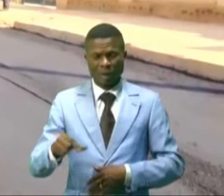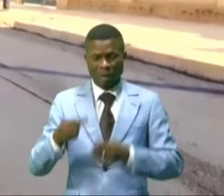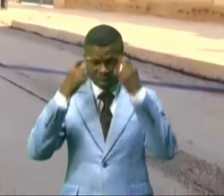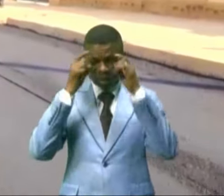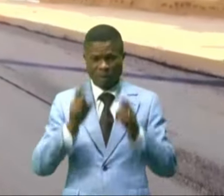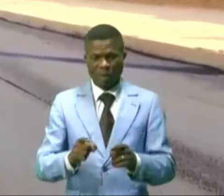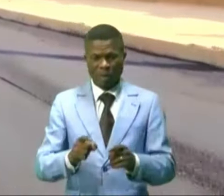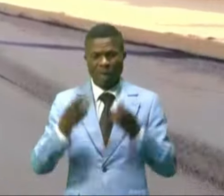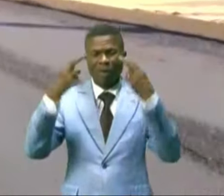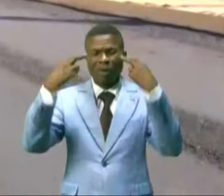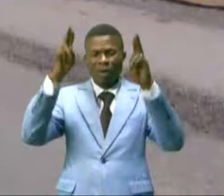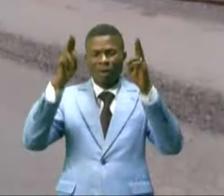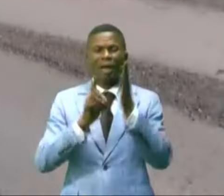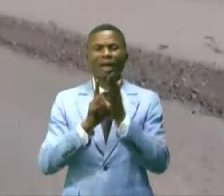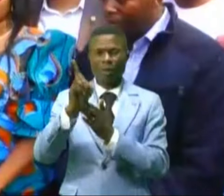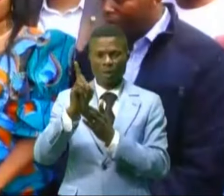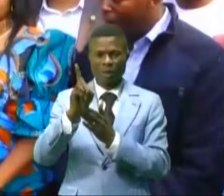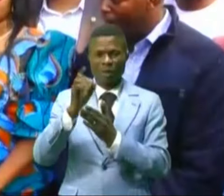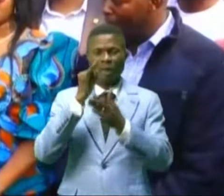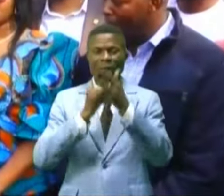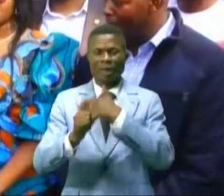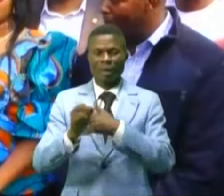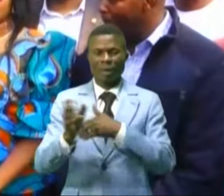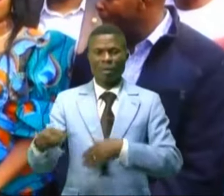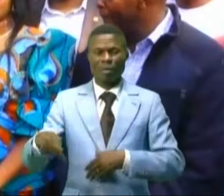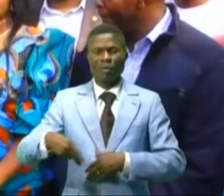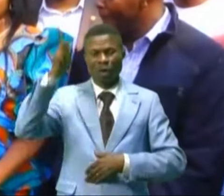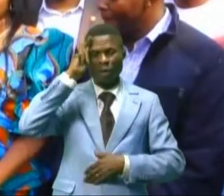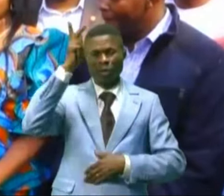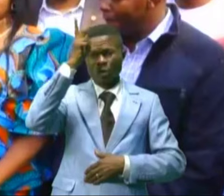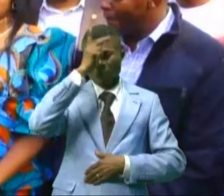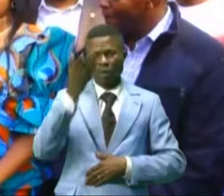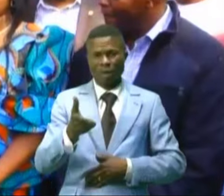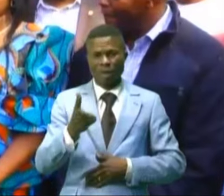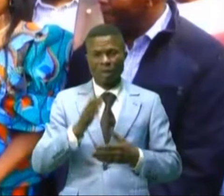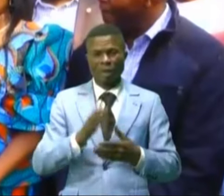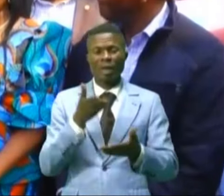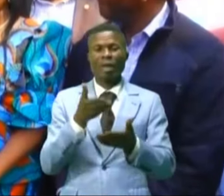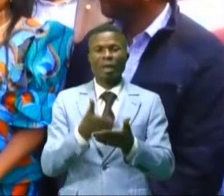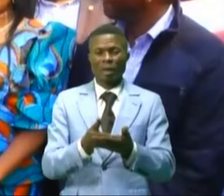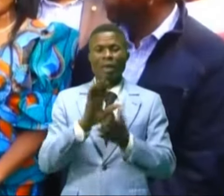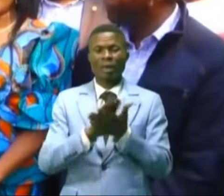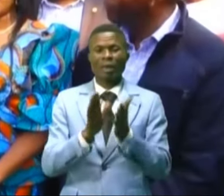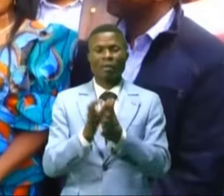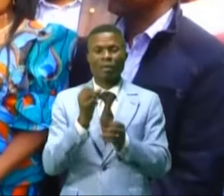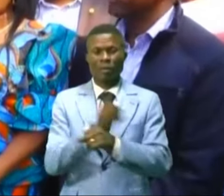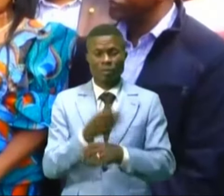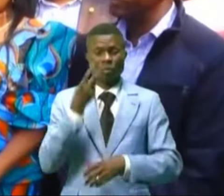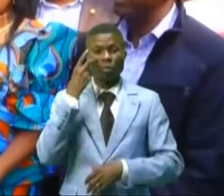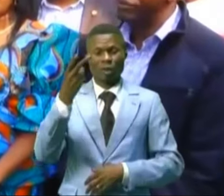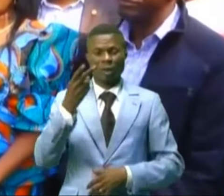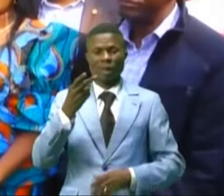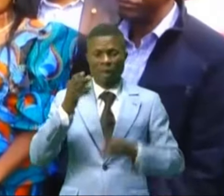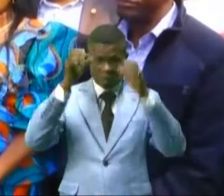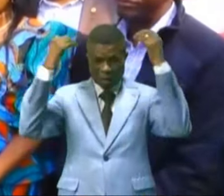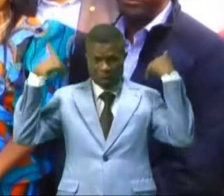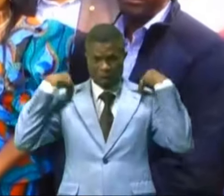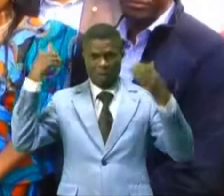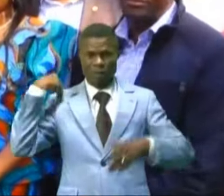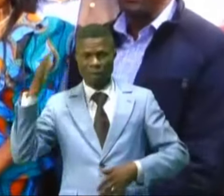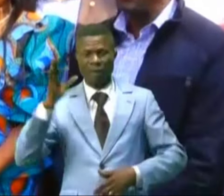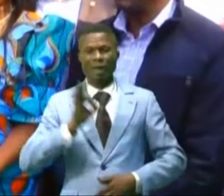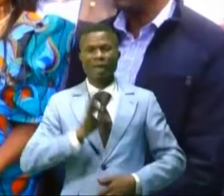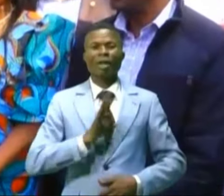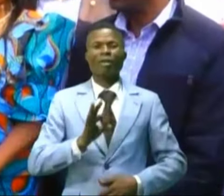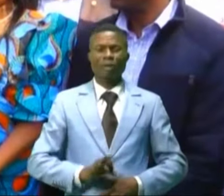réussir le développement intégral du Haut-Katanga. C'est la concrétisation de la vision du chef de l'État, Félix Antoine